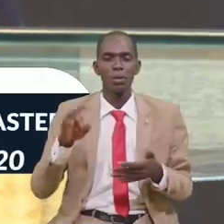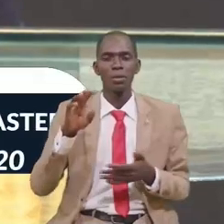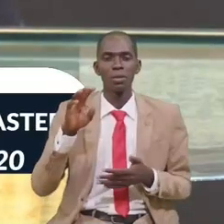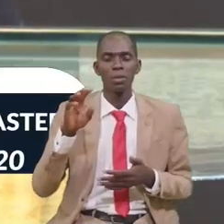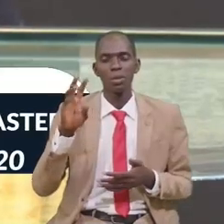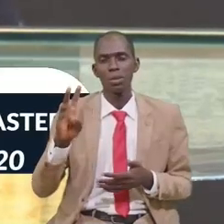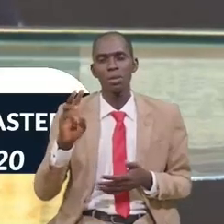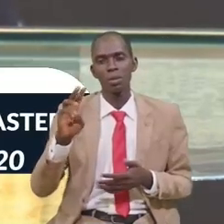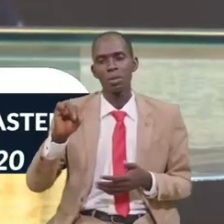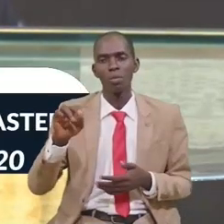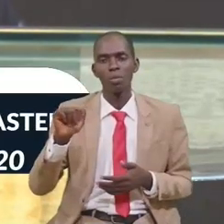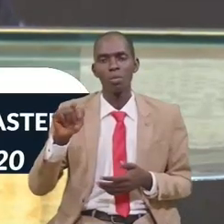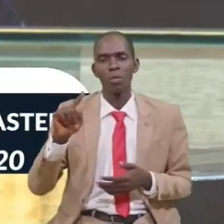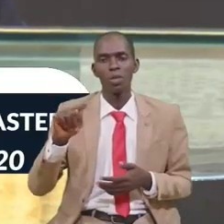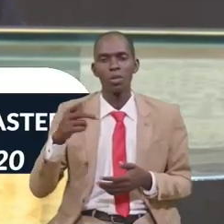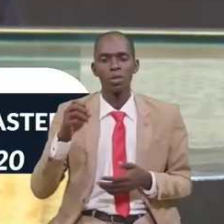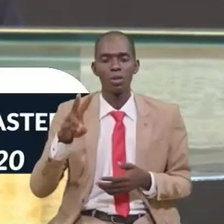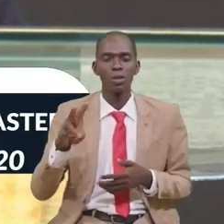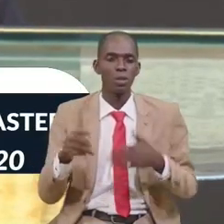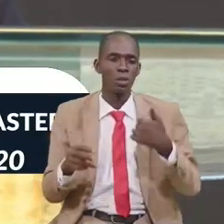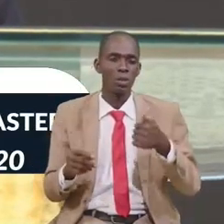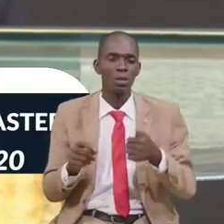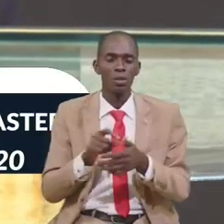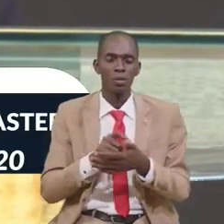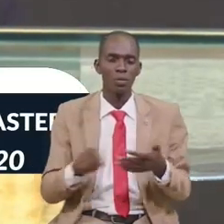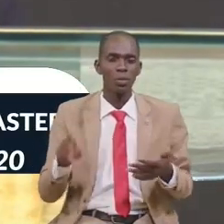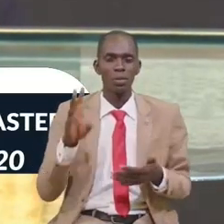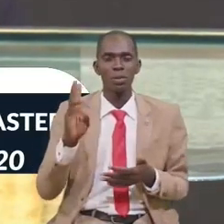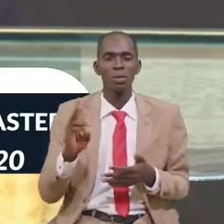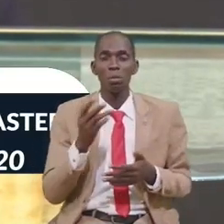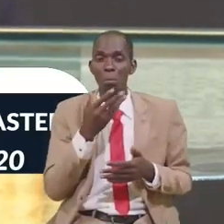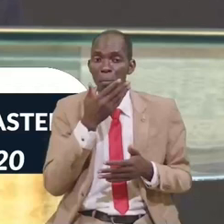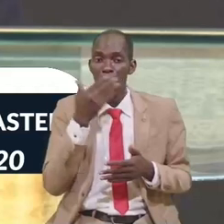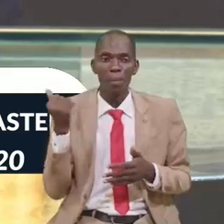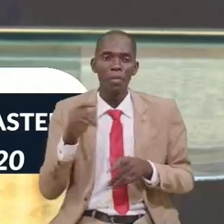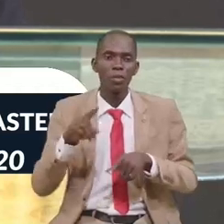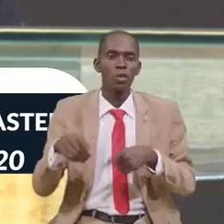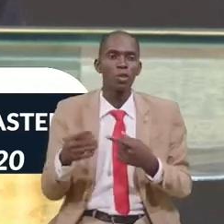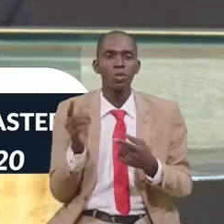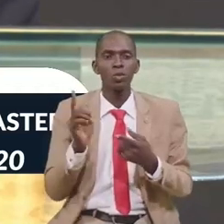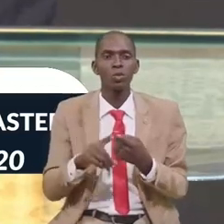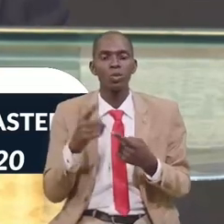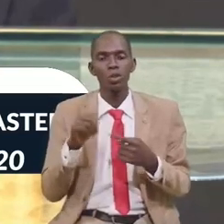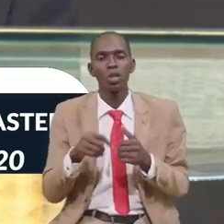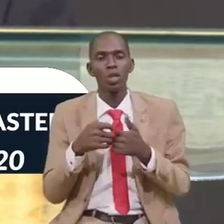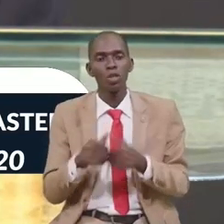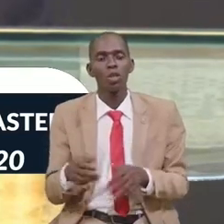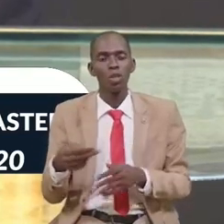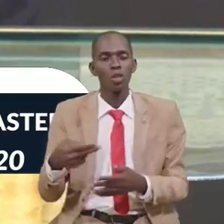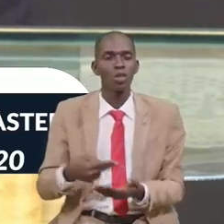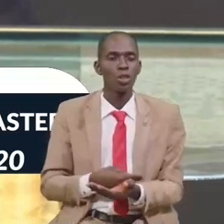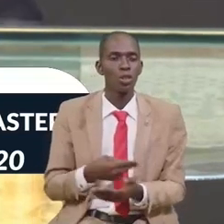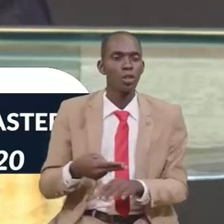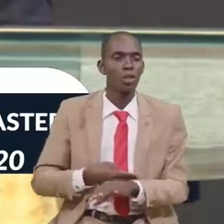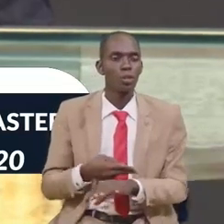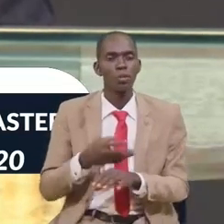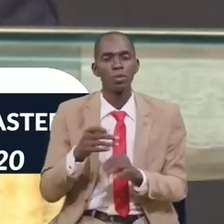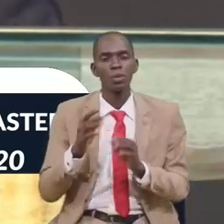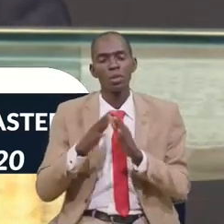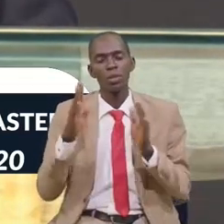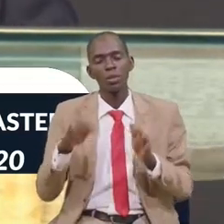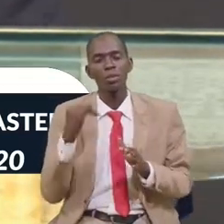6. Allez plutôt vers les brebis perdues de la maison d'Israël. Allez prêcher, dites,